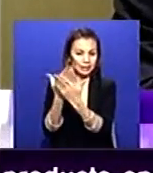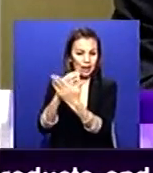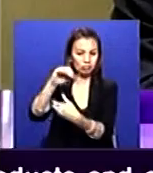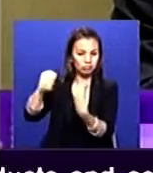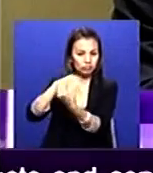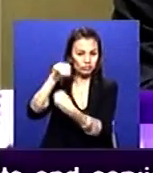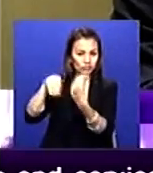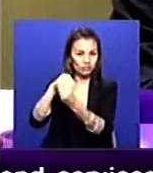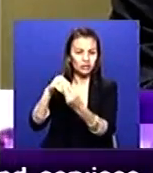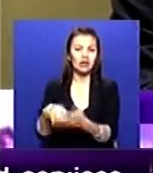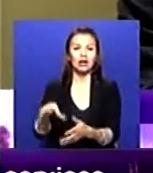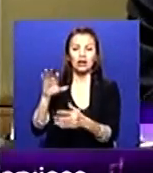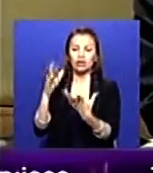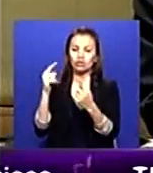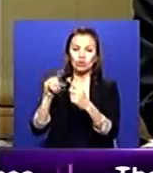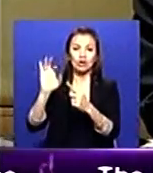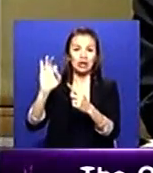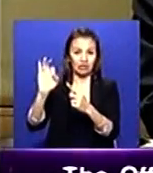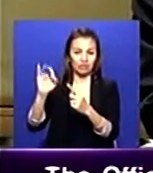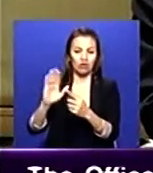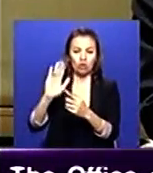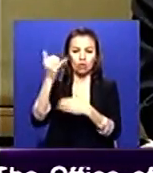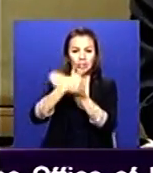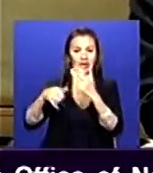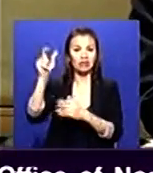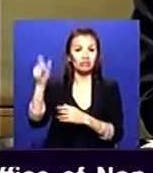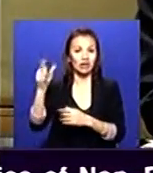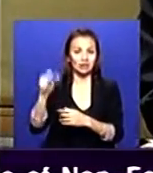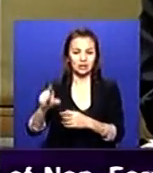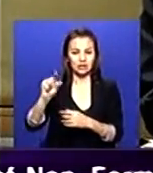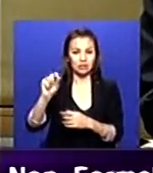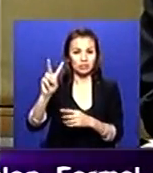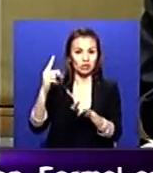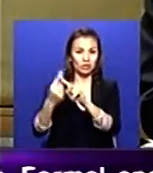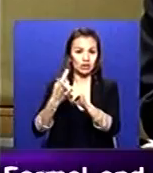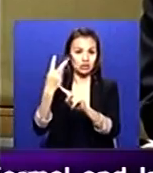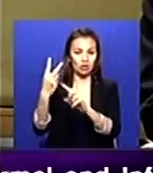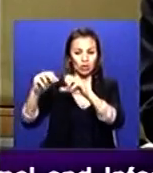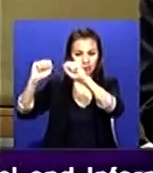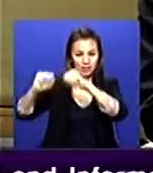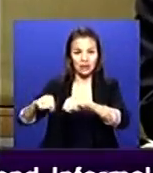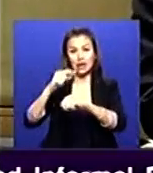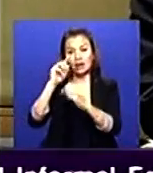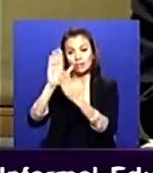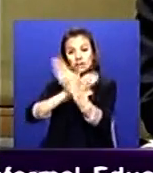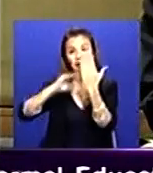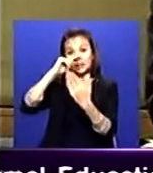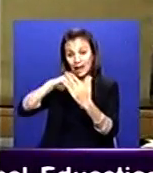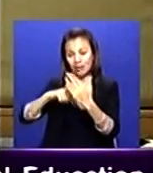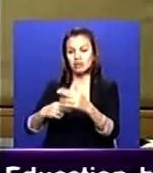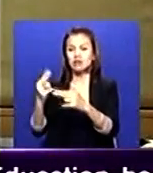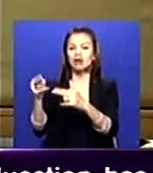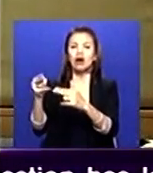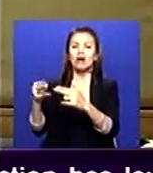อกเงินหรือแฟดเอฟซึ่งจัดขึ้นที่ประเทศฝรั่งเศสเมื่อวันที่22กุมภาพันธ์มีมติถอดชื่อประเทศไทยออกจากประเ